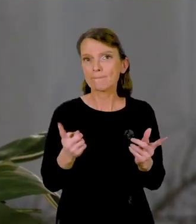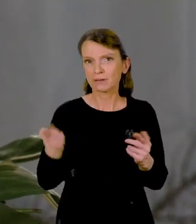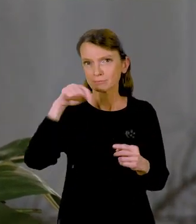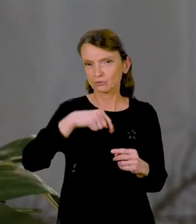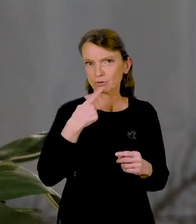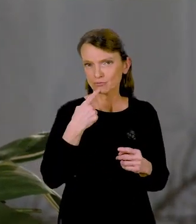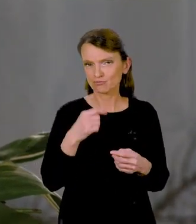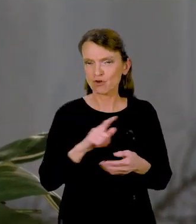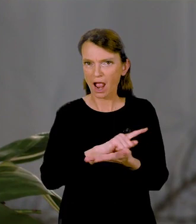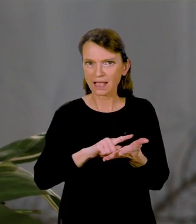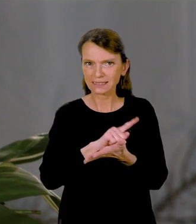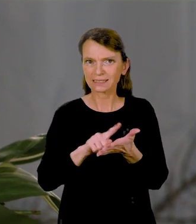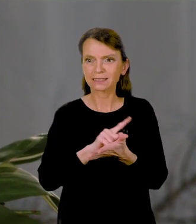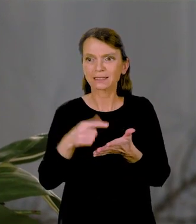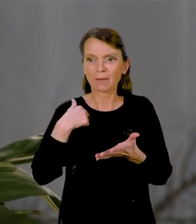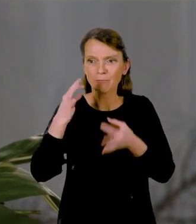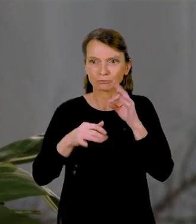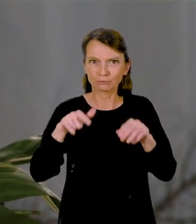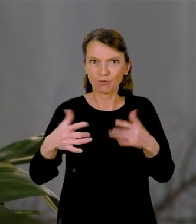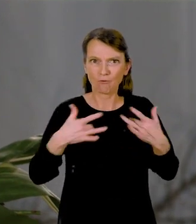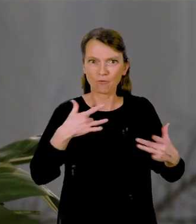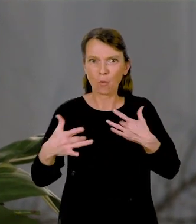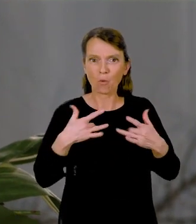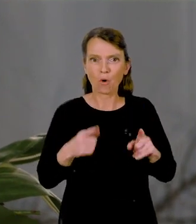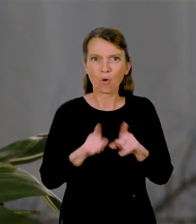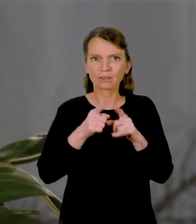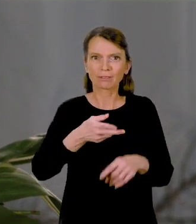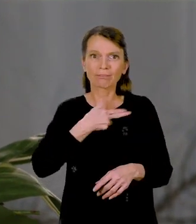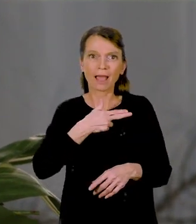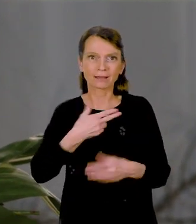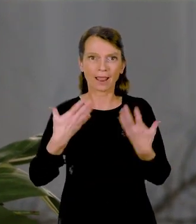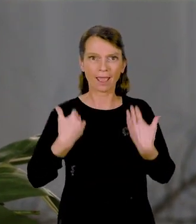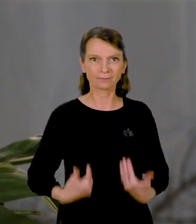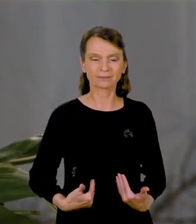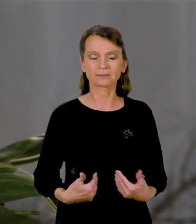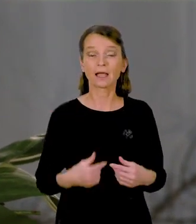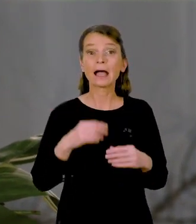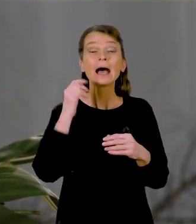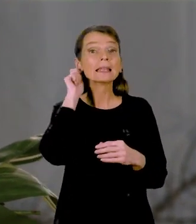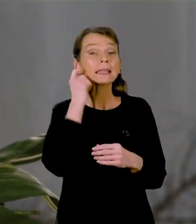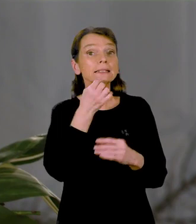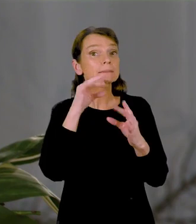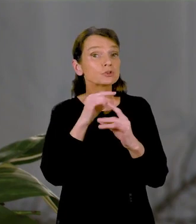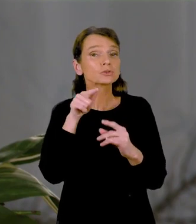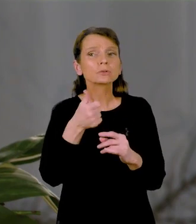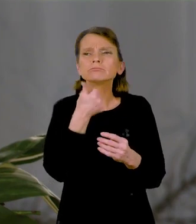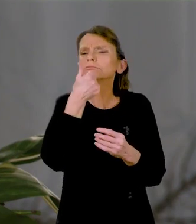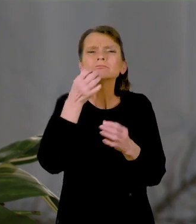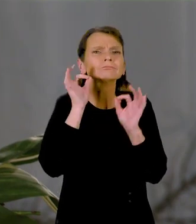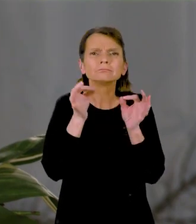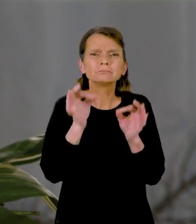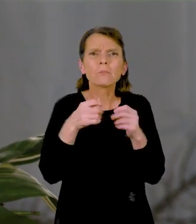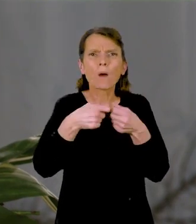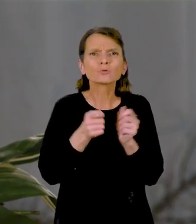čas, da se poskusim tudi v tej vlogi, v vlogi laureata. Deklica s piščalko je prvovrstni občinski